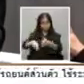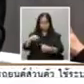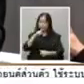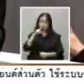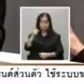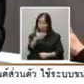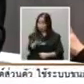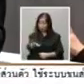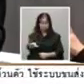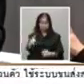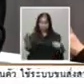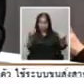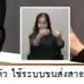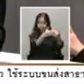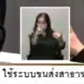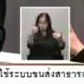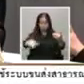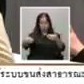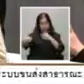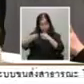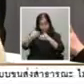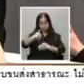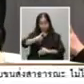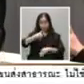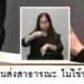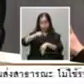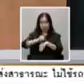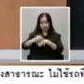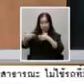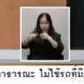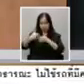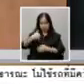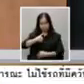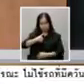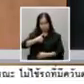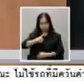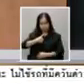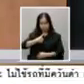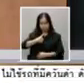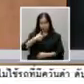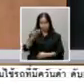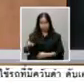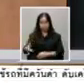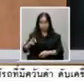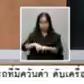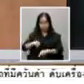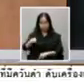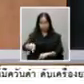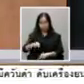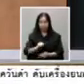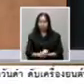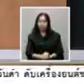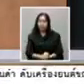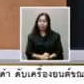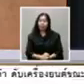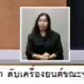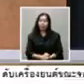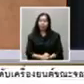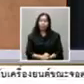ได้ครับท่านพูดกับผู้อภิปรายไม่ได้ท่านจิราต้องพูดกับประธานครับถ้าจะพูดเชิญนั่งครับเชิญ